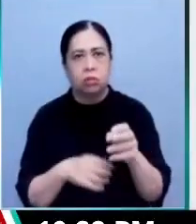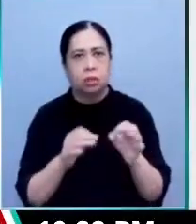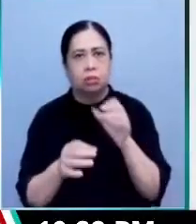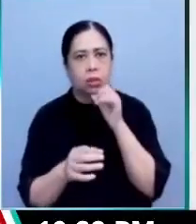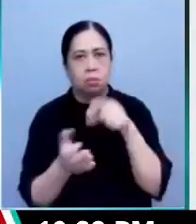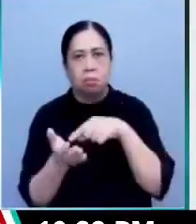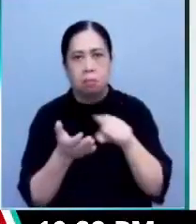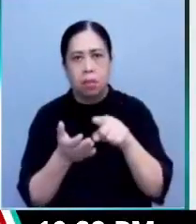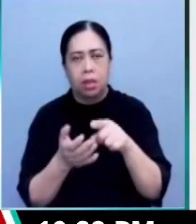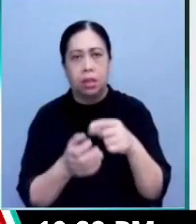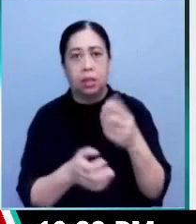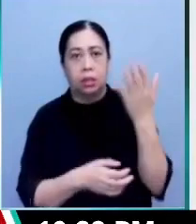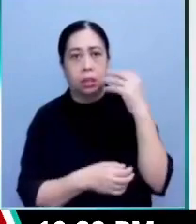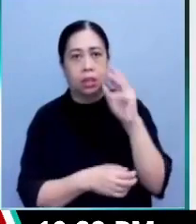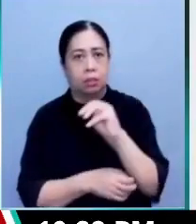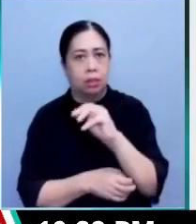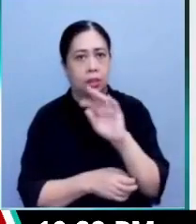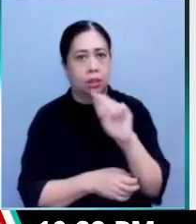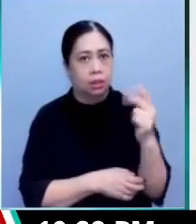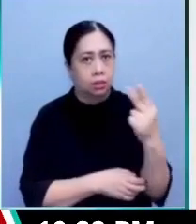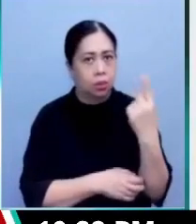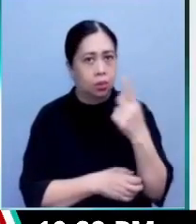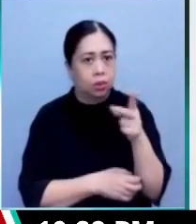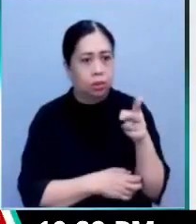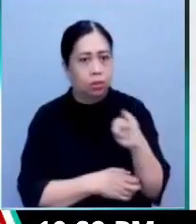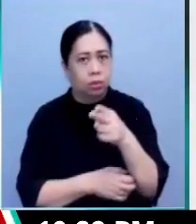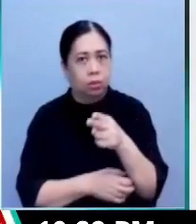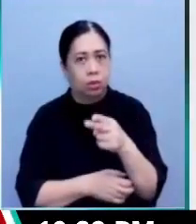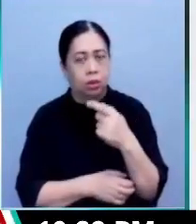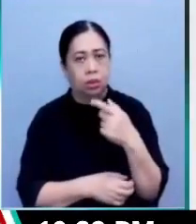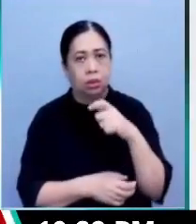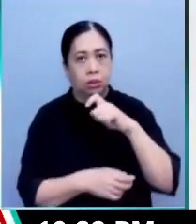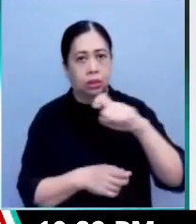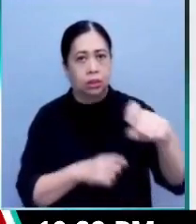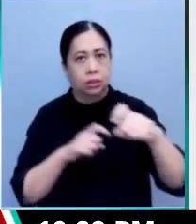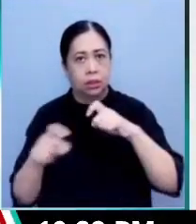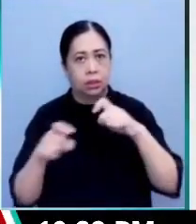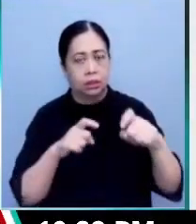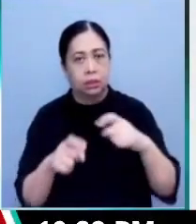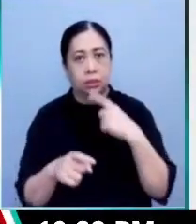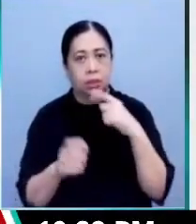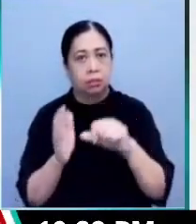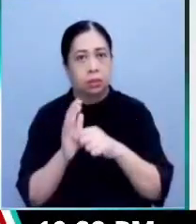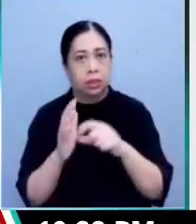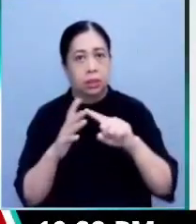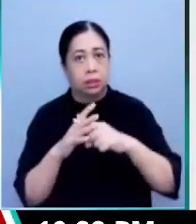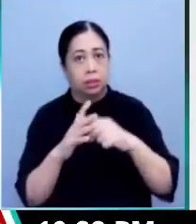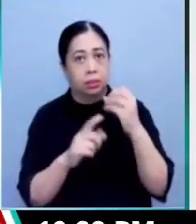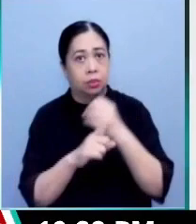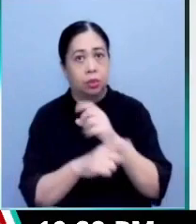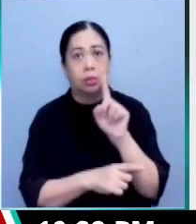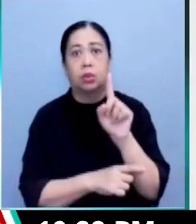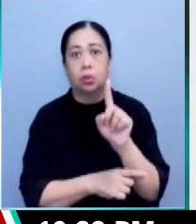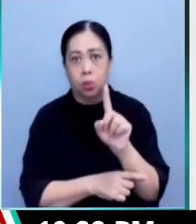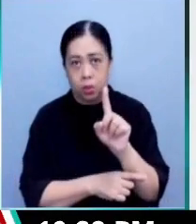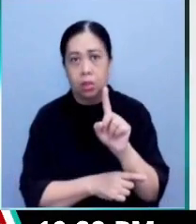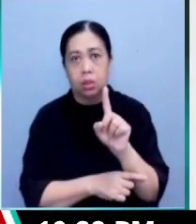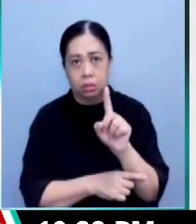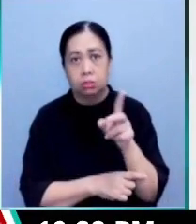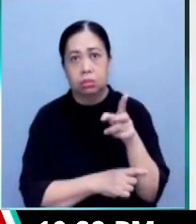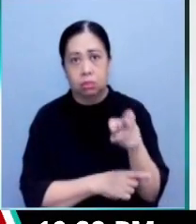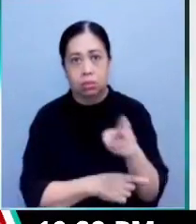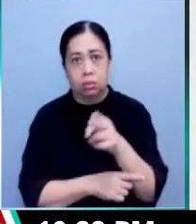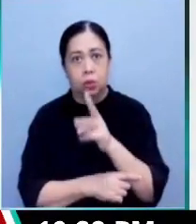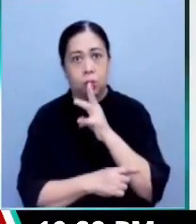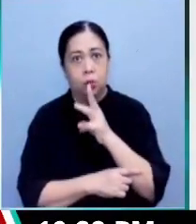dati Monday to Thursday lang nagpuputol, sa text blast ng Maynila, nakasaad na simula October 1, magpuputol na sila ng water